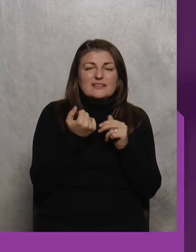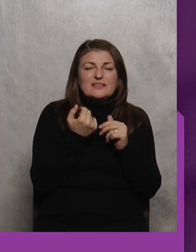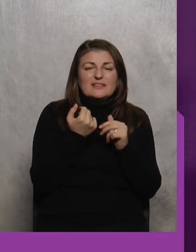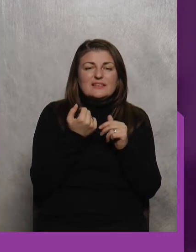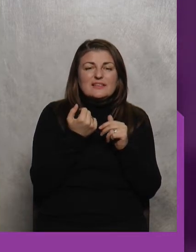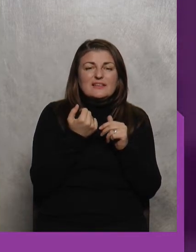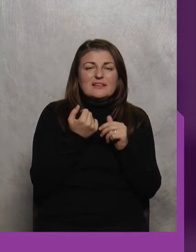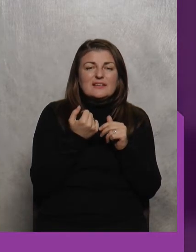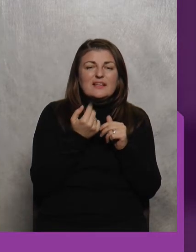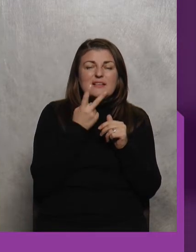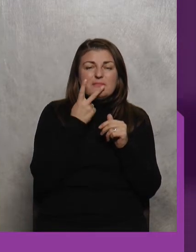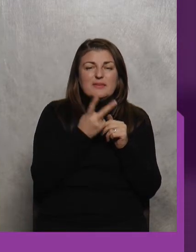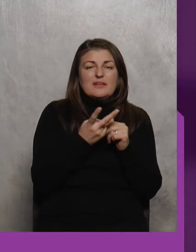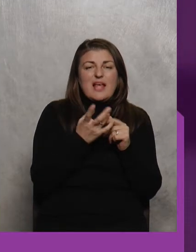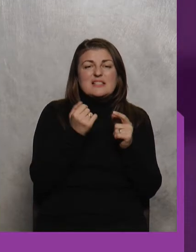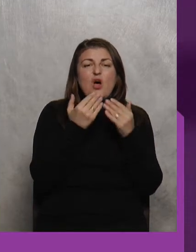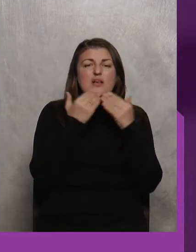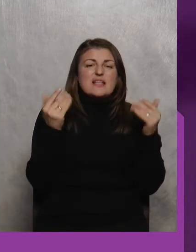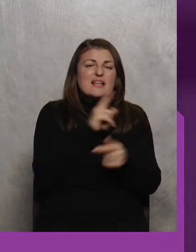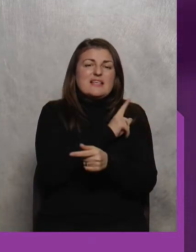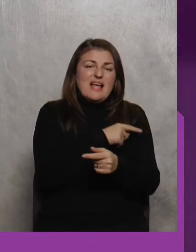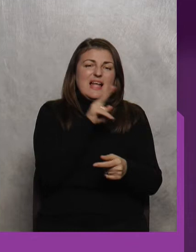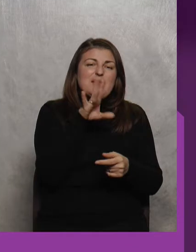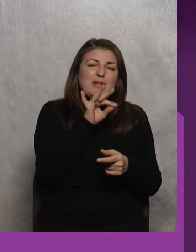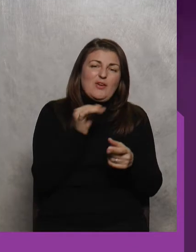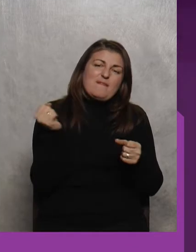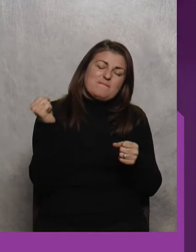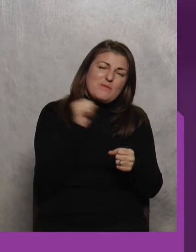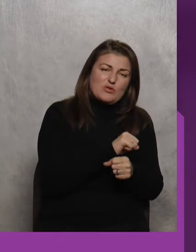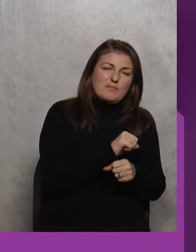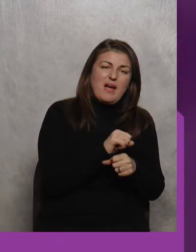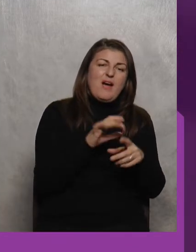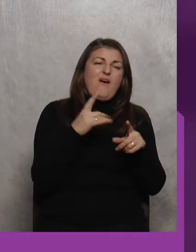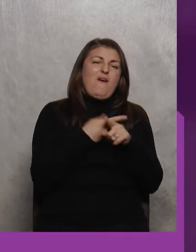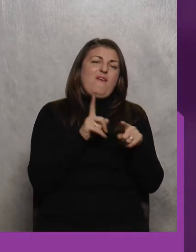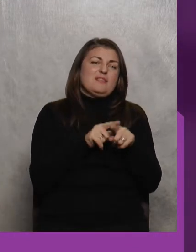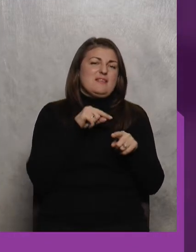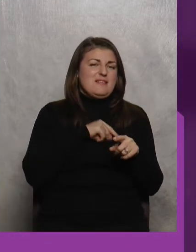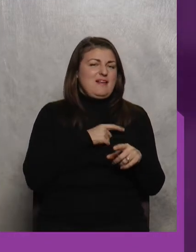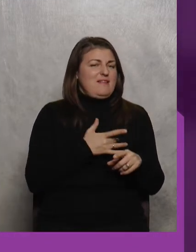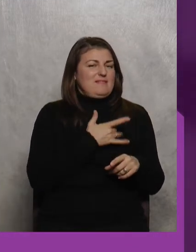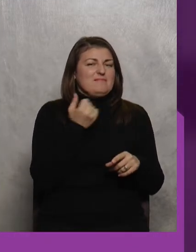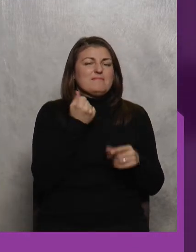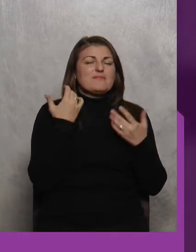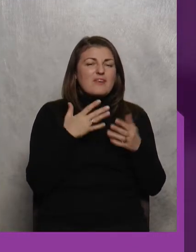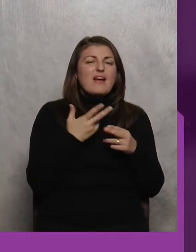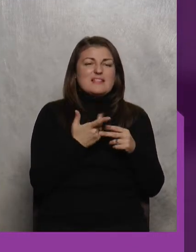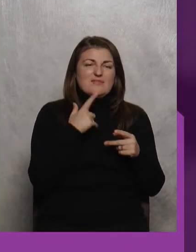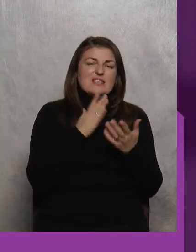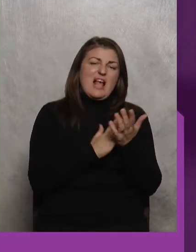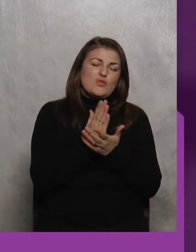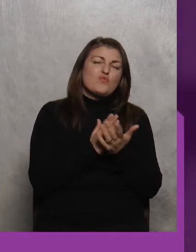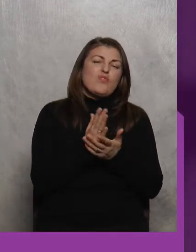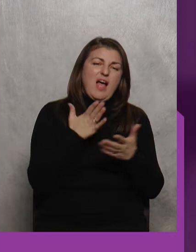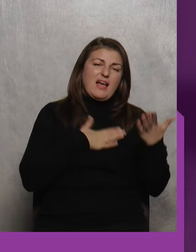Дмитре. З останніх сил є. Дмитро дожимає. Оце характер. Да, і заслужена радість